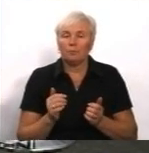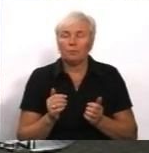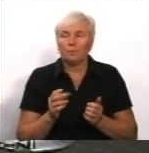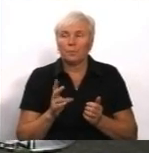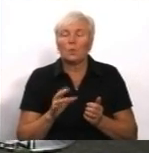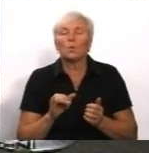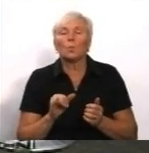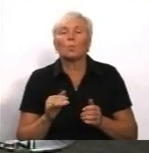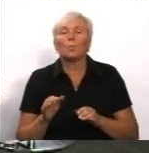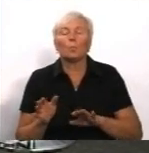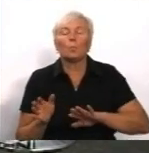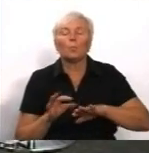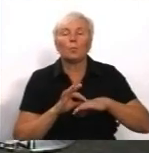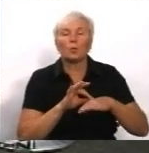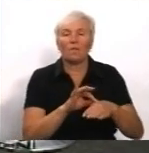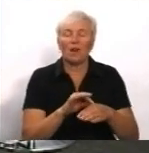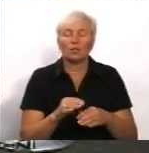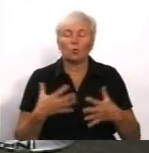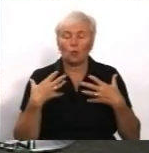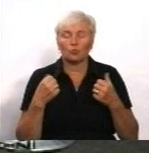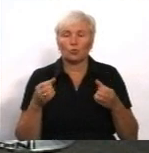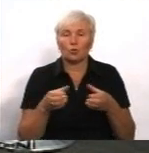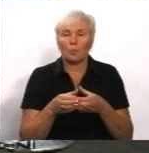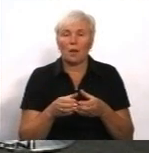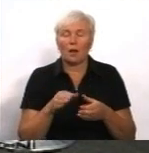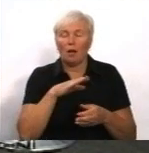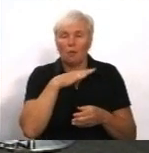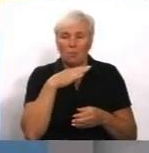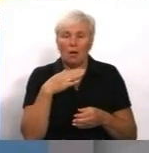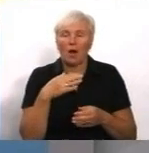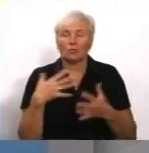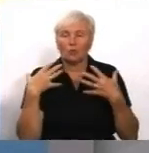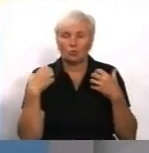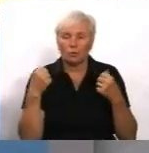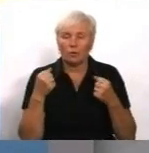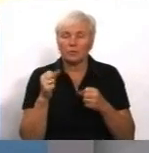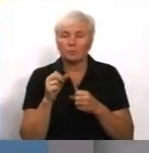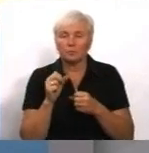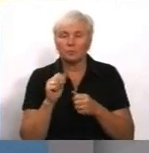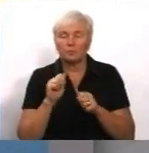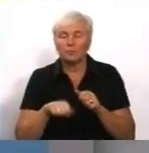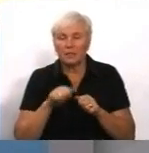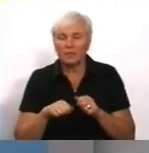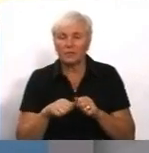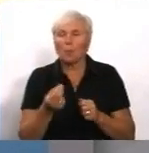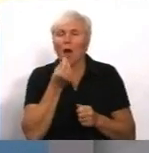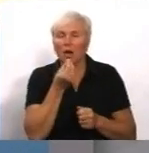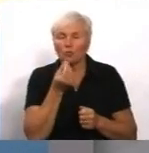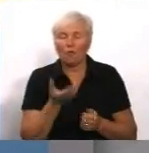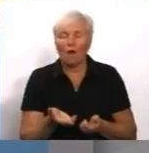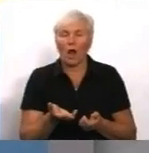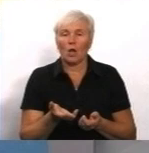провели до цієї оздоровчої кампанії, ми дуже багато буклетів по оздоровленню, по харчуванню, по